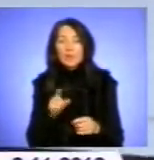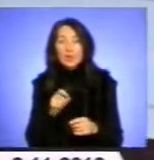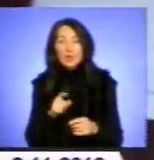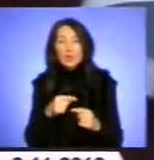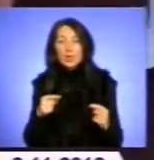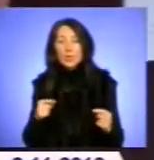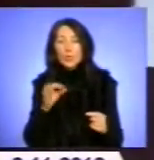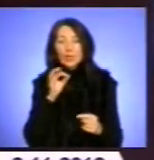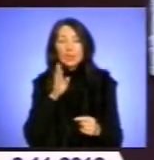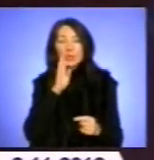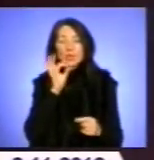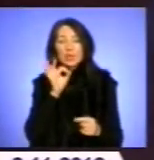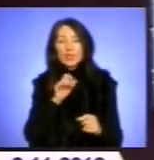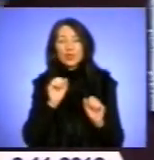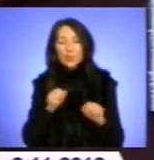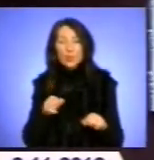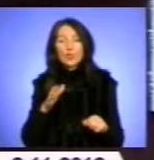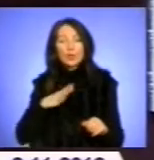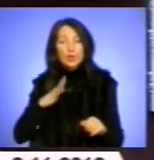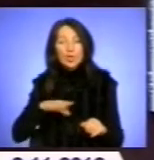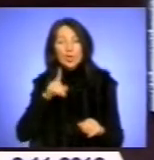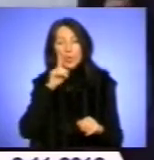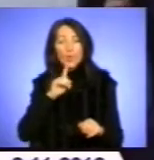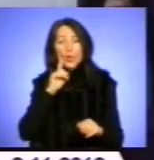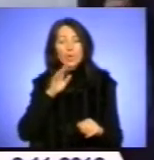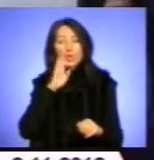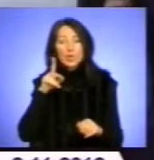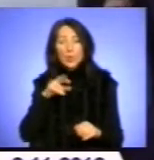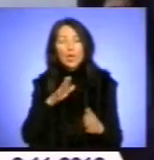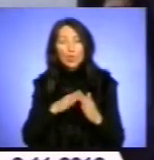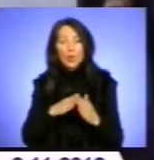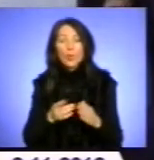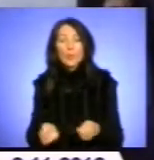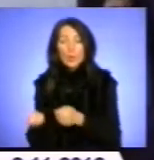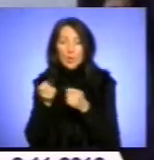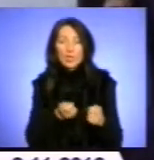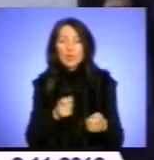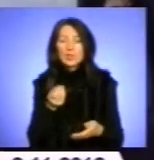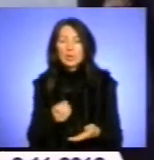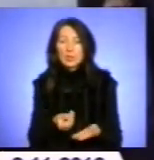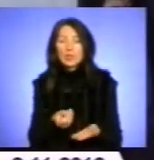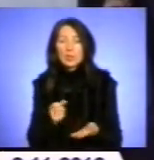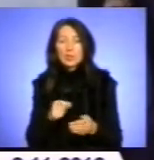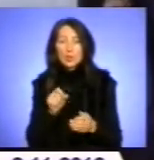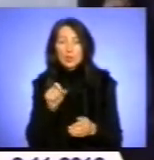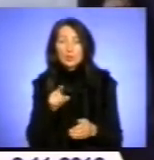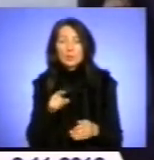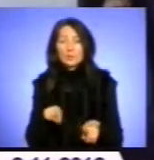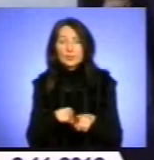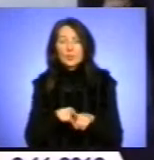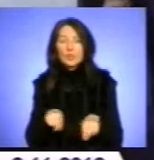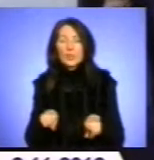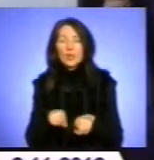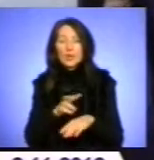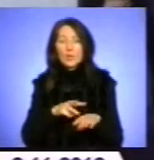згодні зачекати, поки вона збігає додому і принесе цінності. Як розповідають досвідчені оперативники, здебільшого такі шахрайські схеми